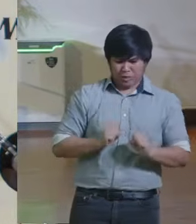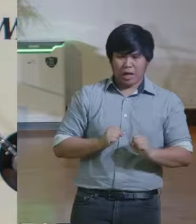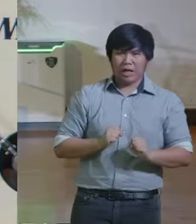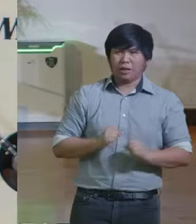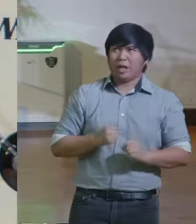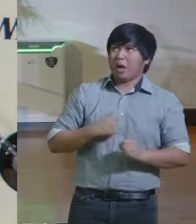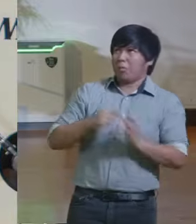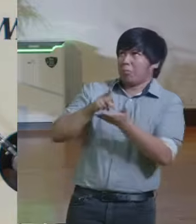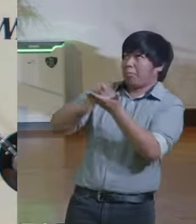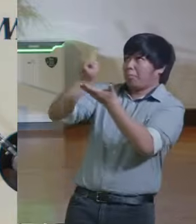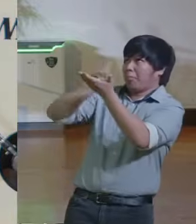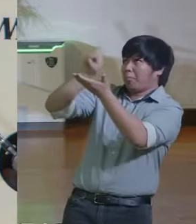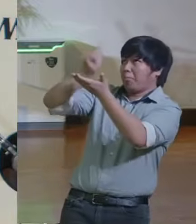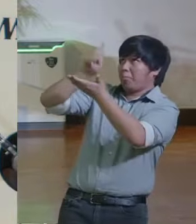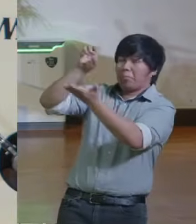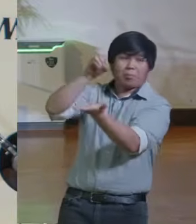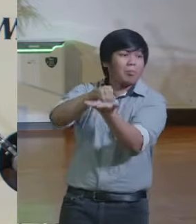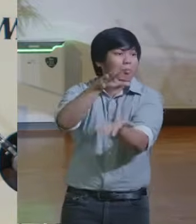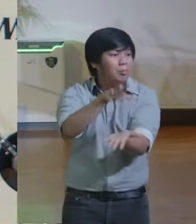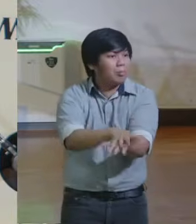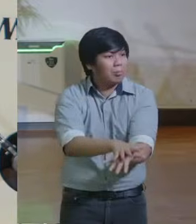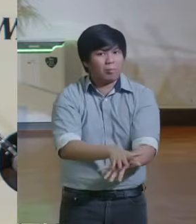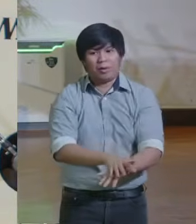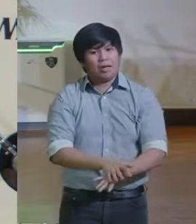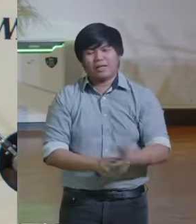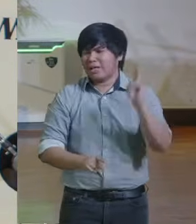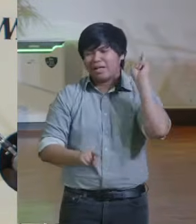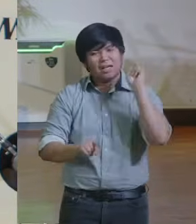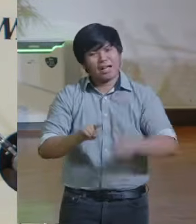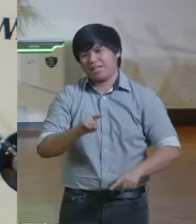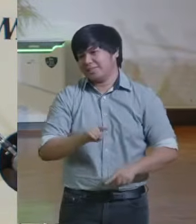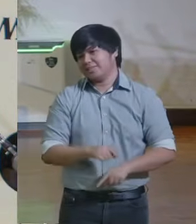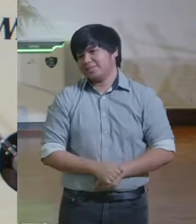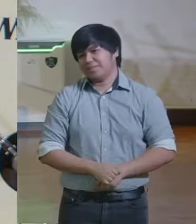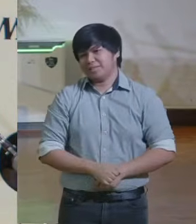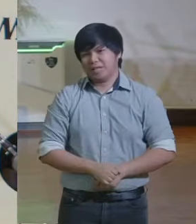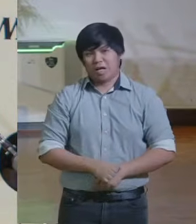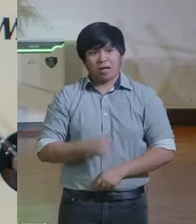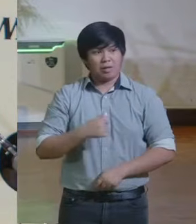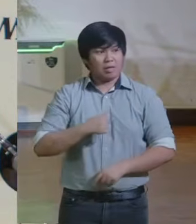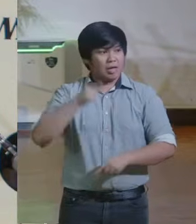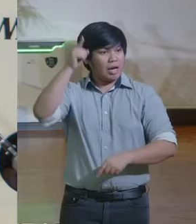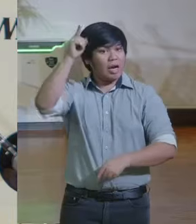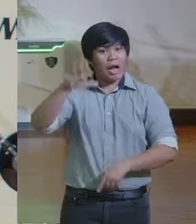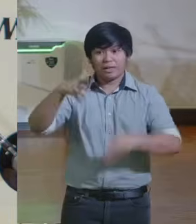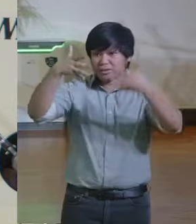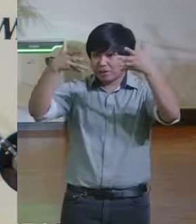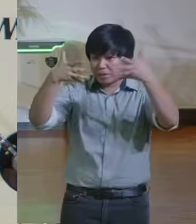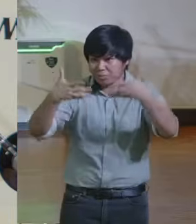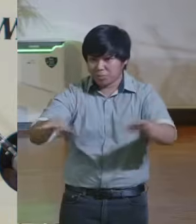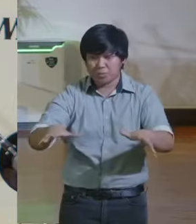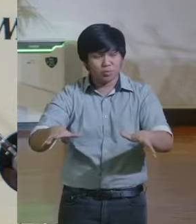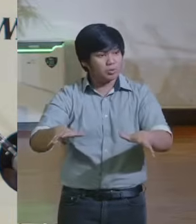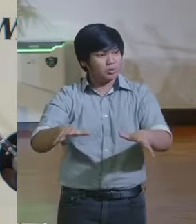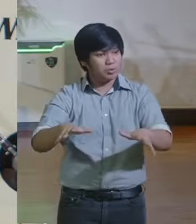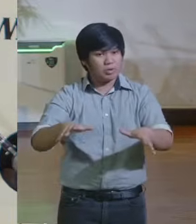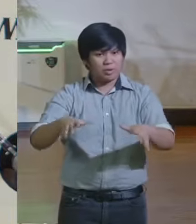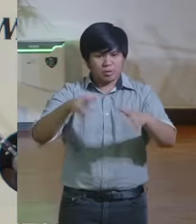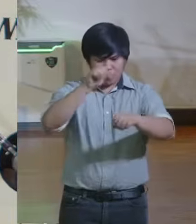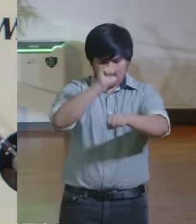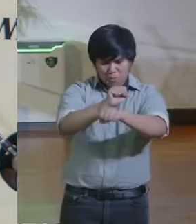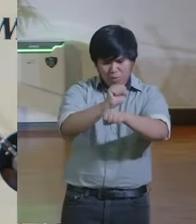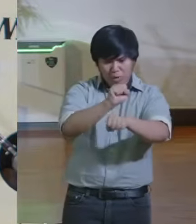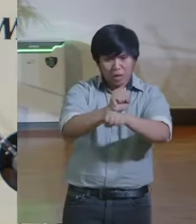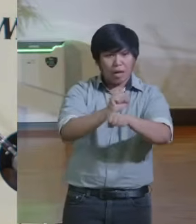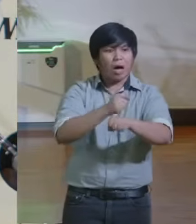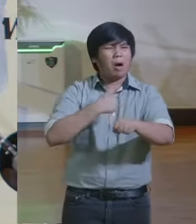punuin ang natupad na niyang buong buo. Yung kanyang ganap na ginawa sa krus. Yung